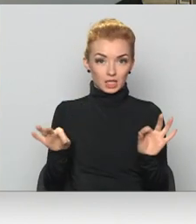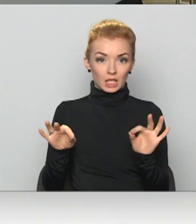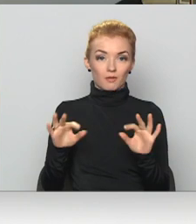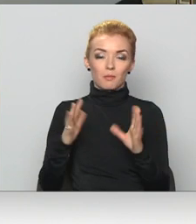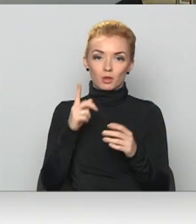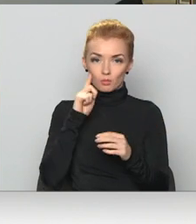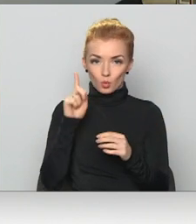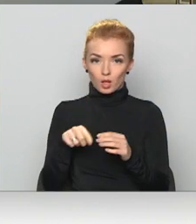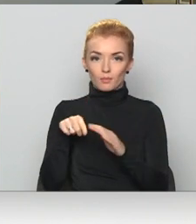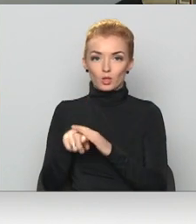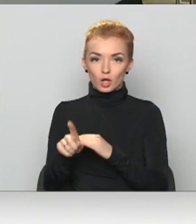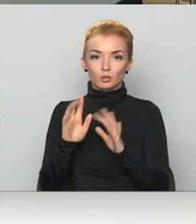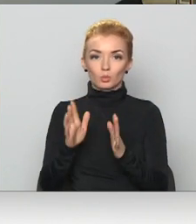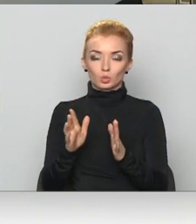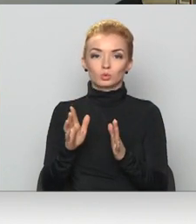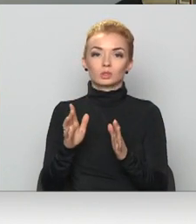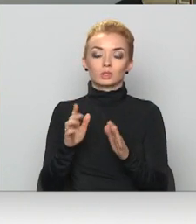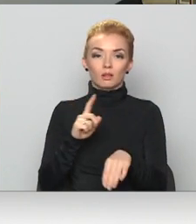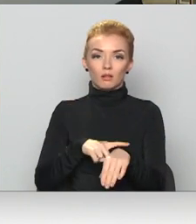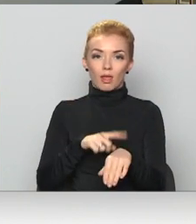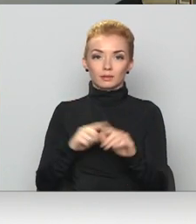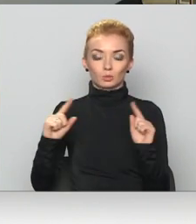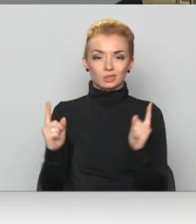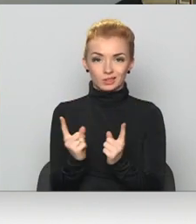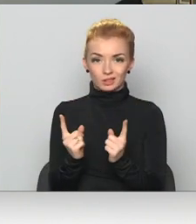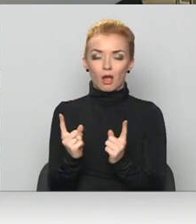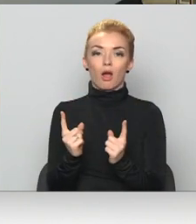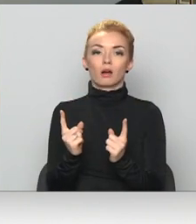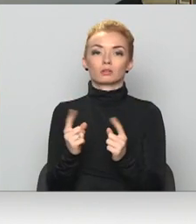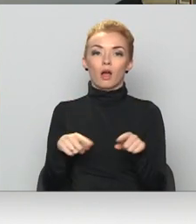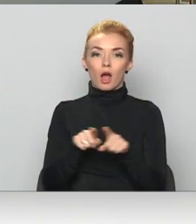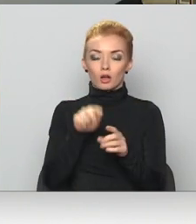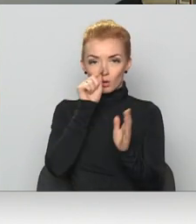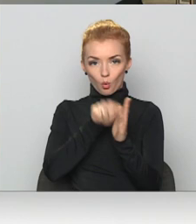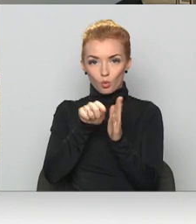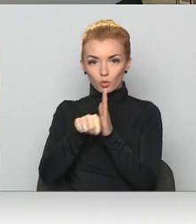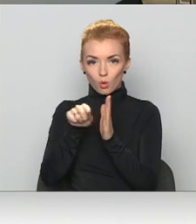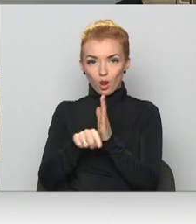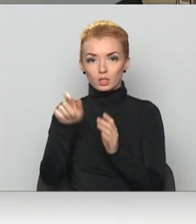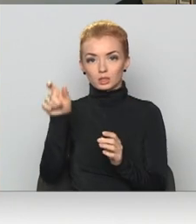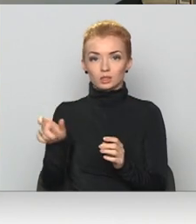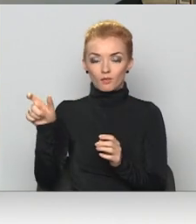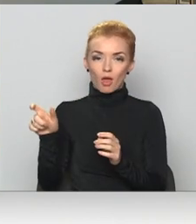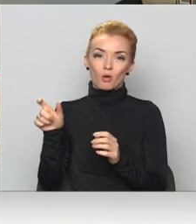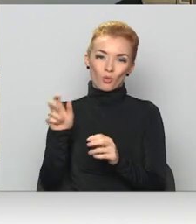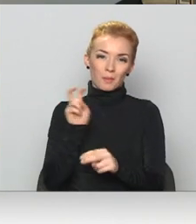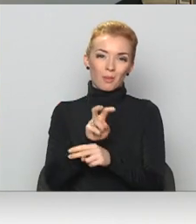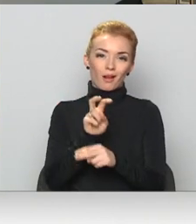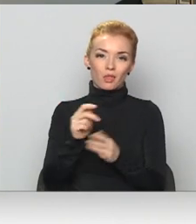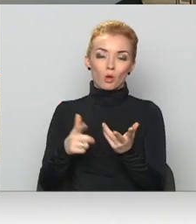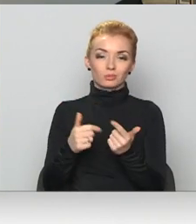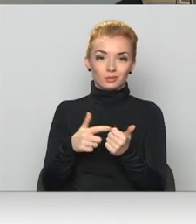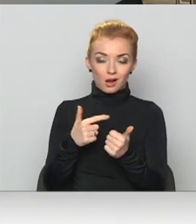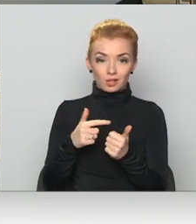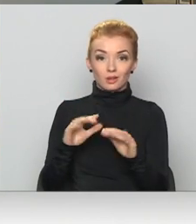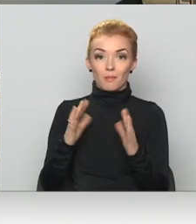Tomēr, protams, tur būs gan saīsināts darba laiks, gan arī tiks kontrolēta šo te apmeklētāju plūsma,